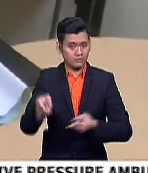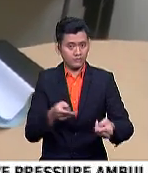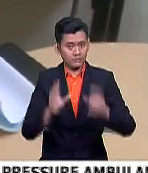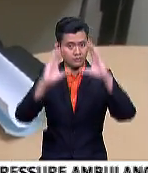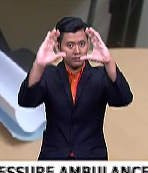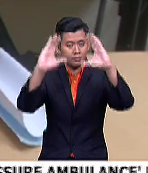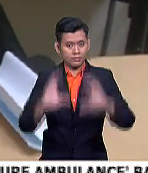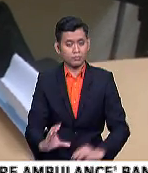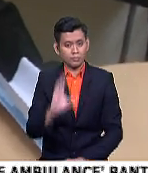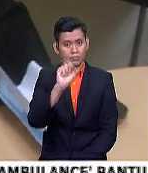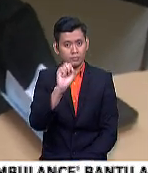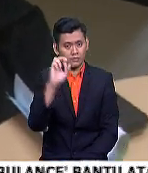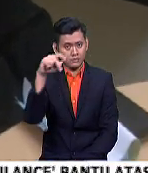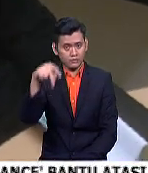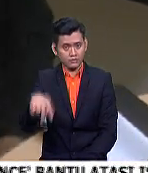Ini satu perkara yang begitu besar.